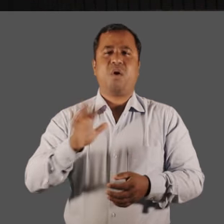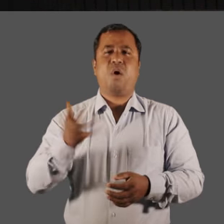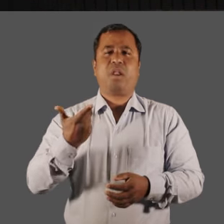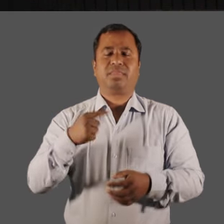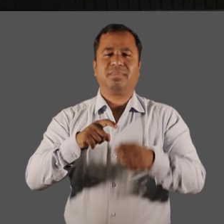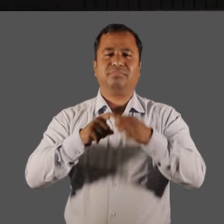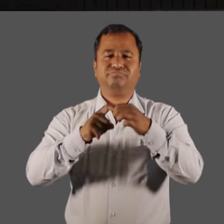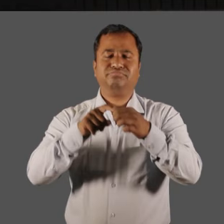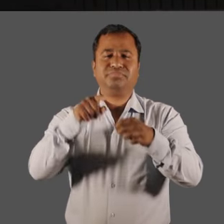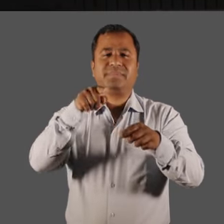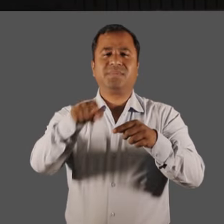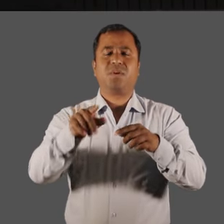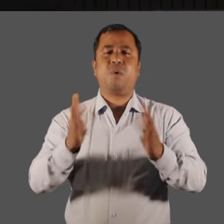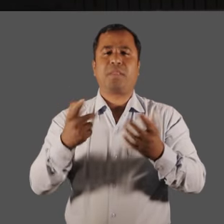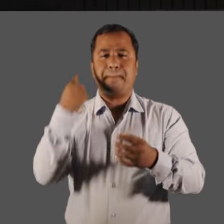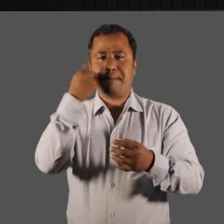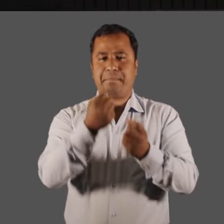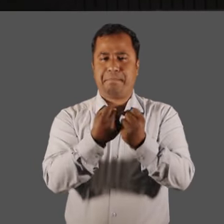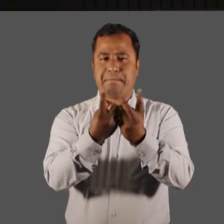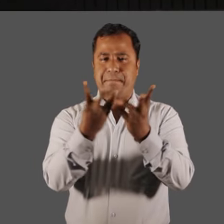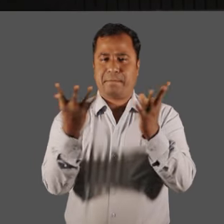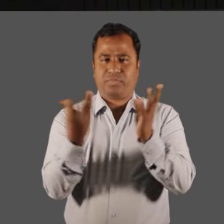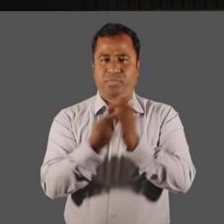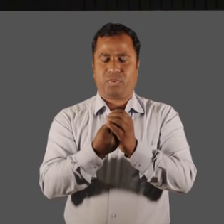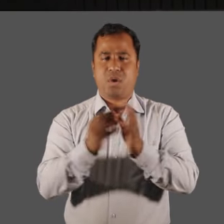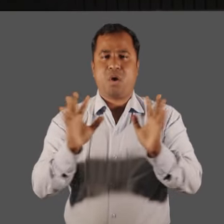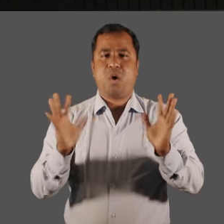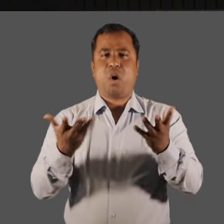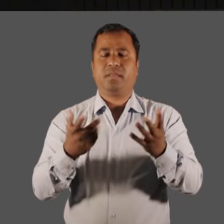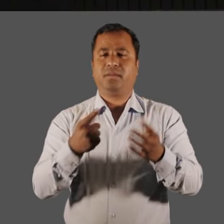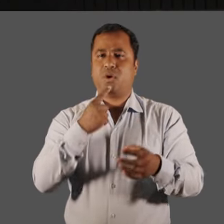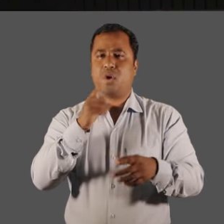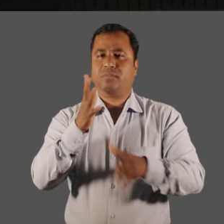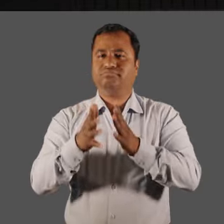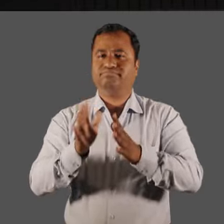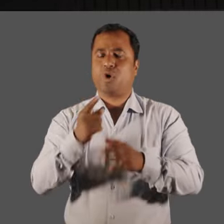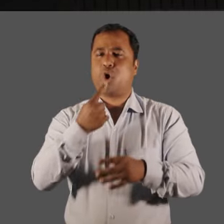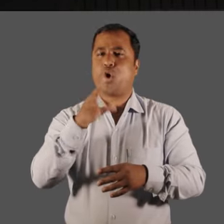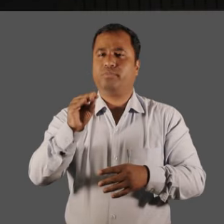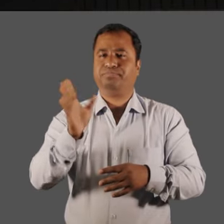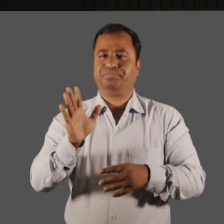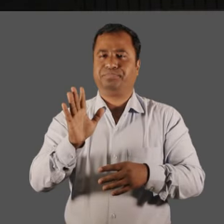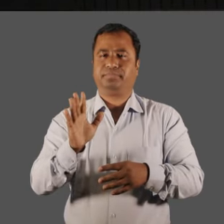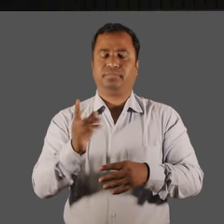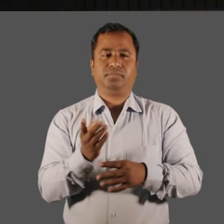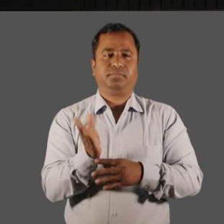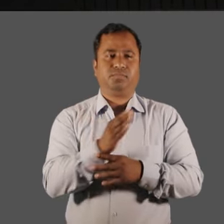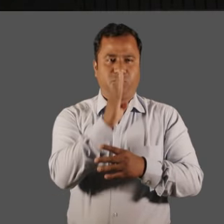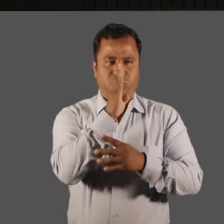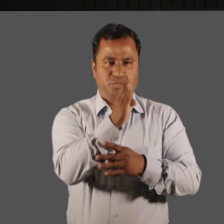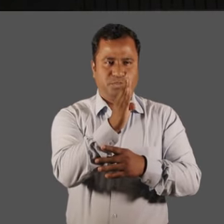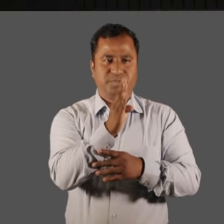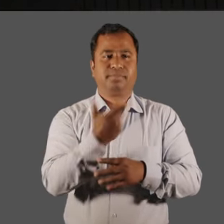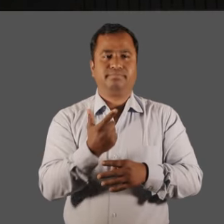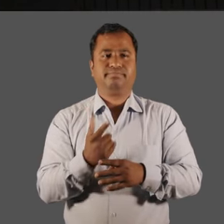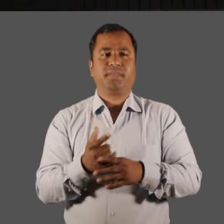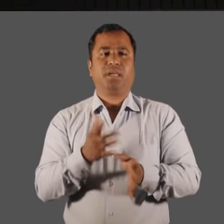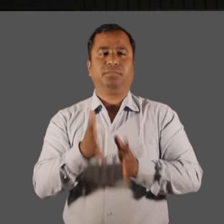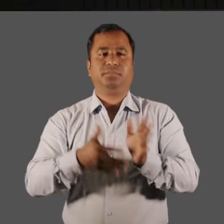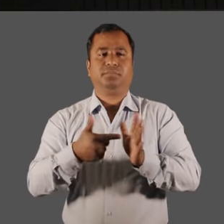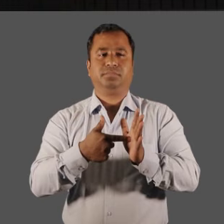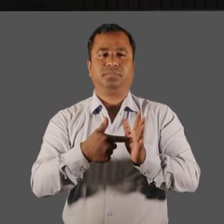আমরা কয়েকজন মানুষের মধ্যে সবার সামনে একটা কথা বলতে চাই না, আমি হয়তো আপনার সাথে একটা বিষয় কথা বলতে চাই, একটু পাশে গিয়ে বলা